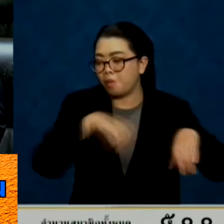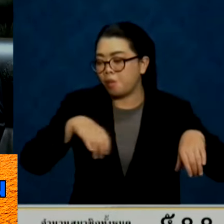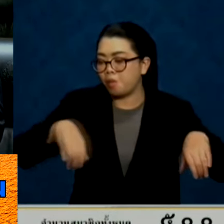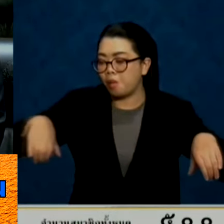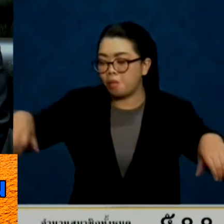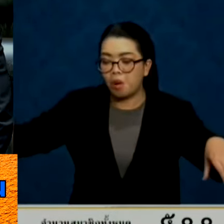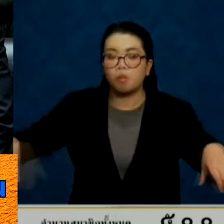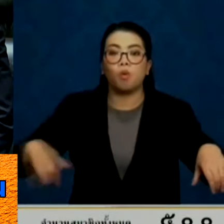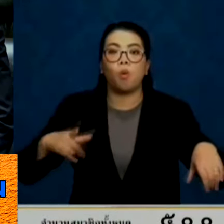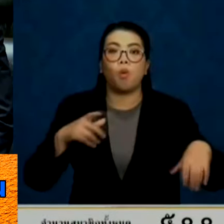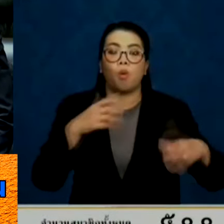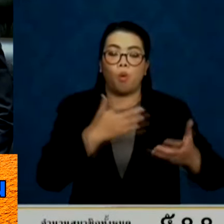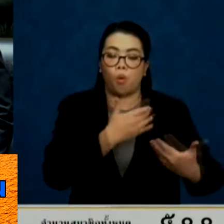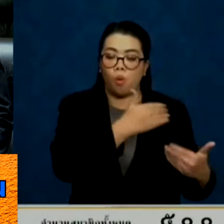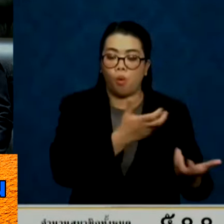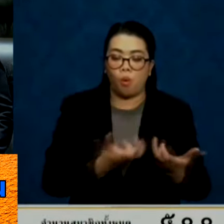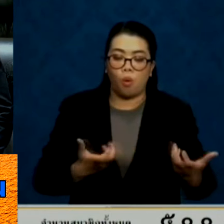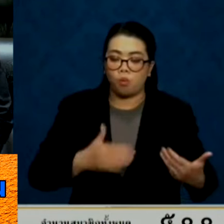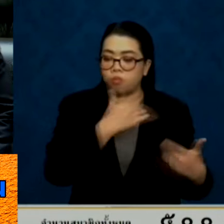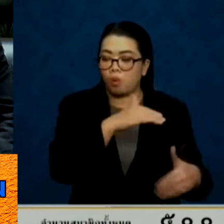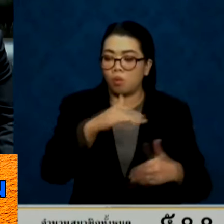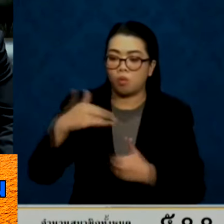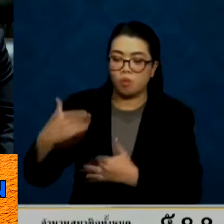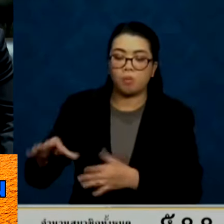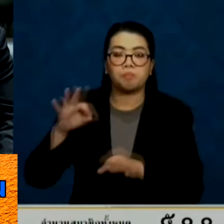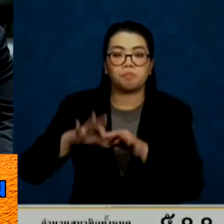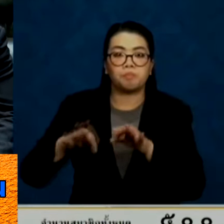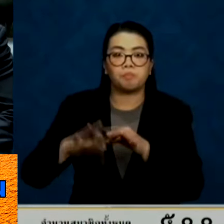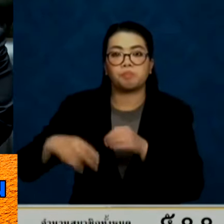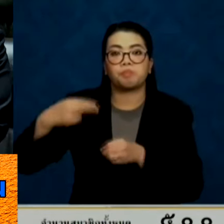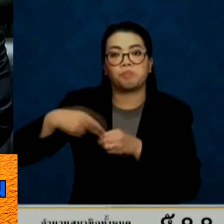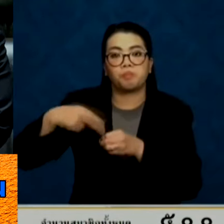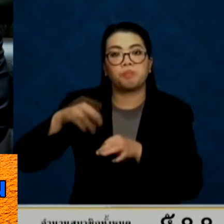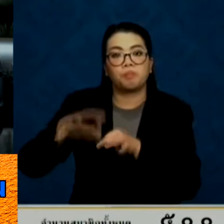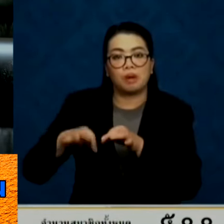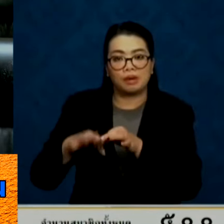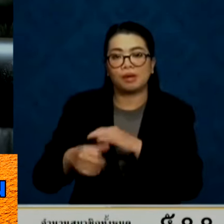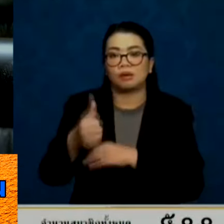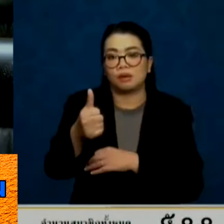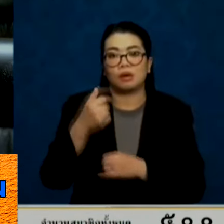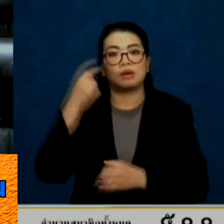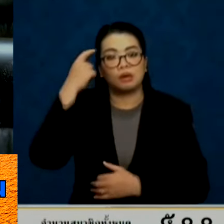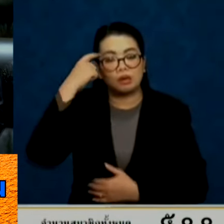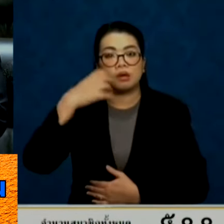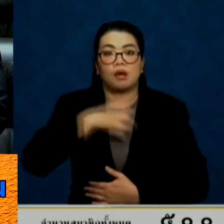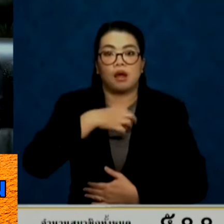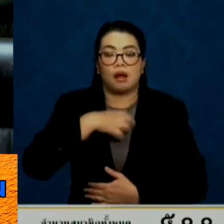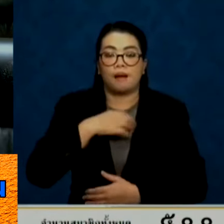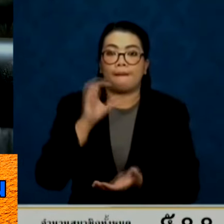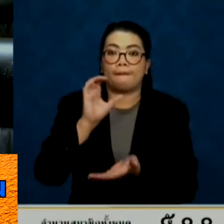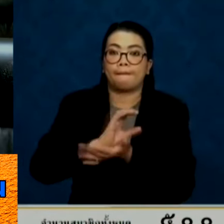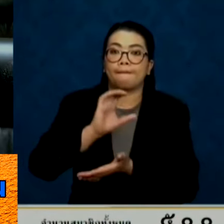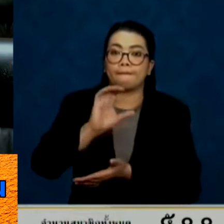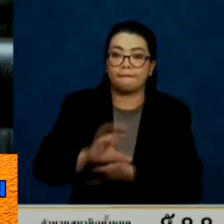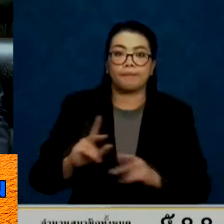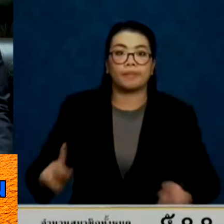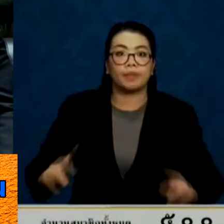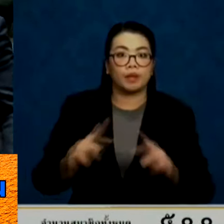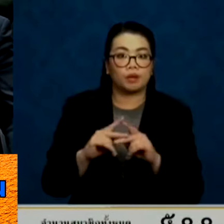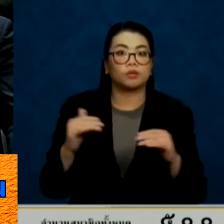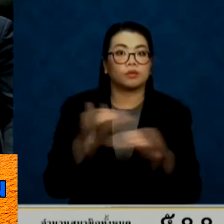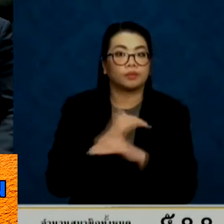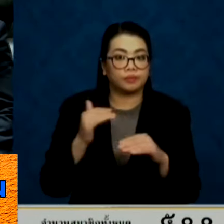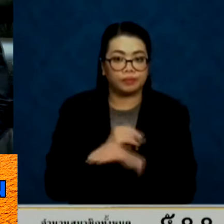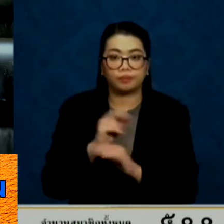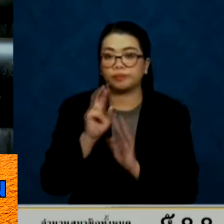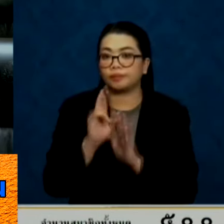จะมีประโยชนคอุปการณหาศาตและลดนำเข้าพลังงานอย่างมหาศาสสิต่ๆแลวนี้ผมอยากเห็นนะครับในงบปมาณของกระสวงคมณะคม